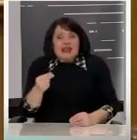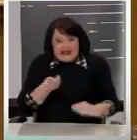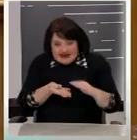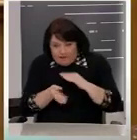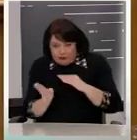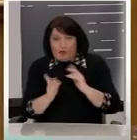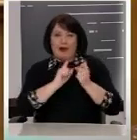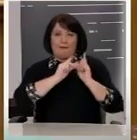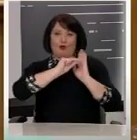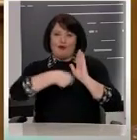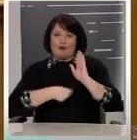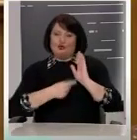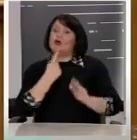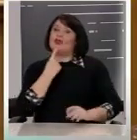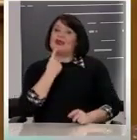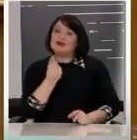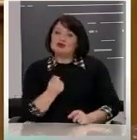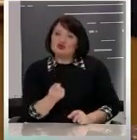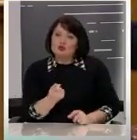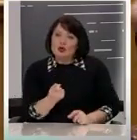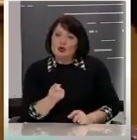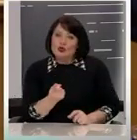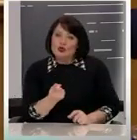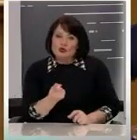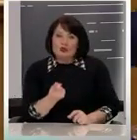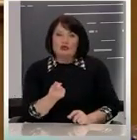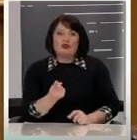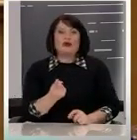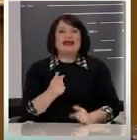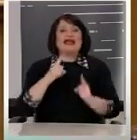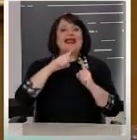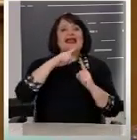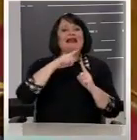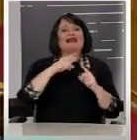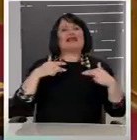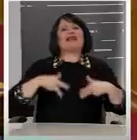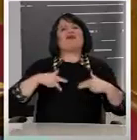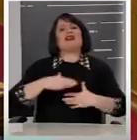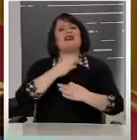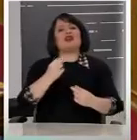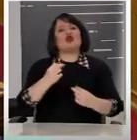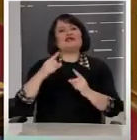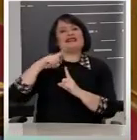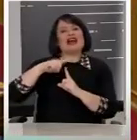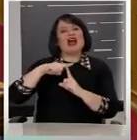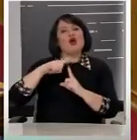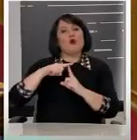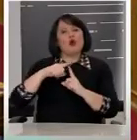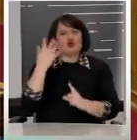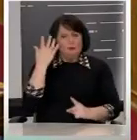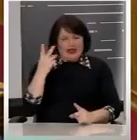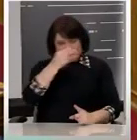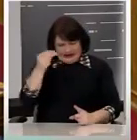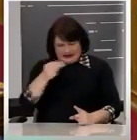από τα μνημόνια, σας λέω να κατεβάσετε την ομιλία του Δημήτρη του Τζανακόπουλου. Μέσα σε 5 αράδες είπα ακριβώς